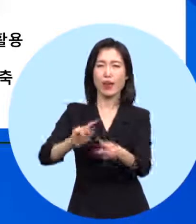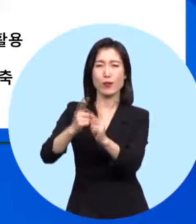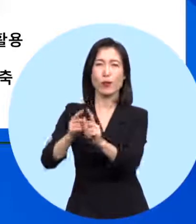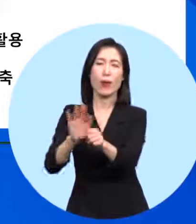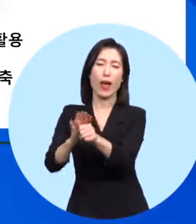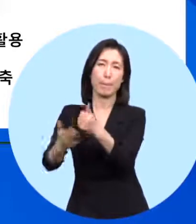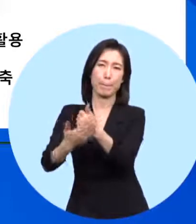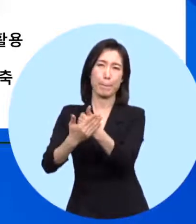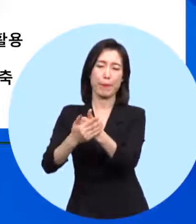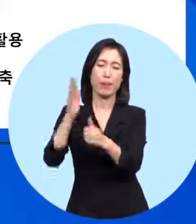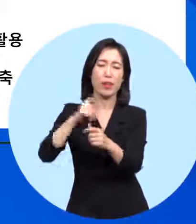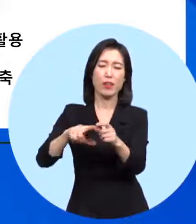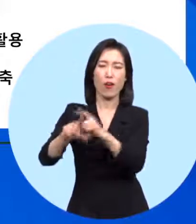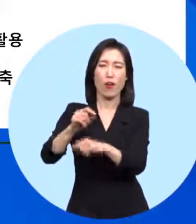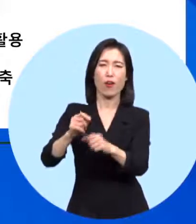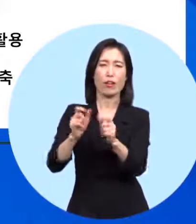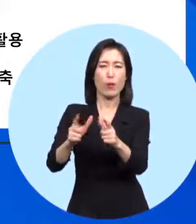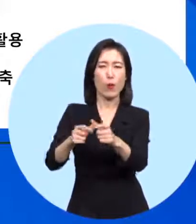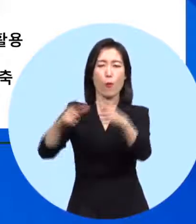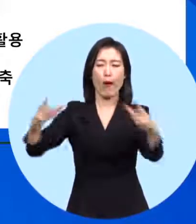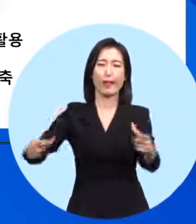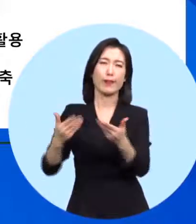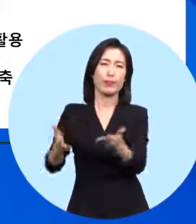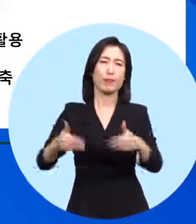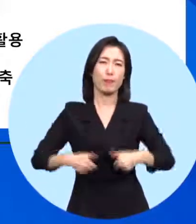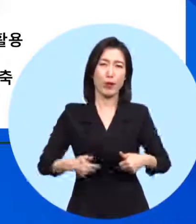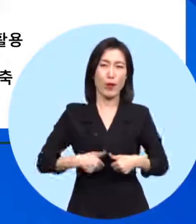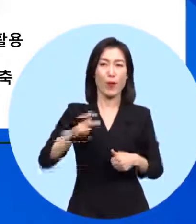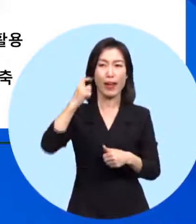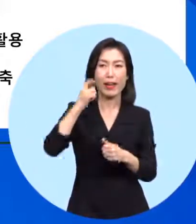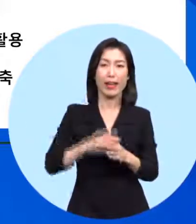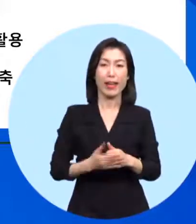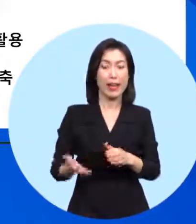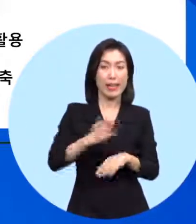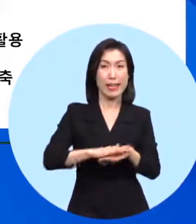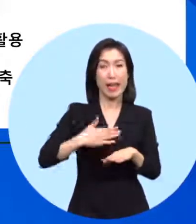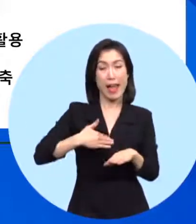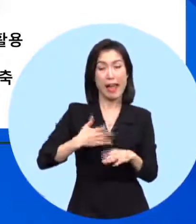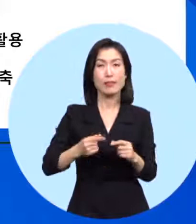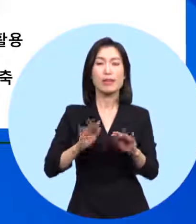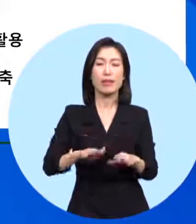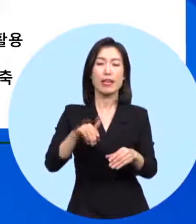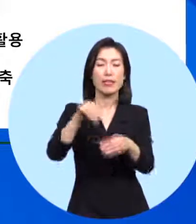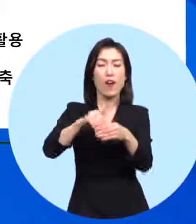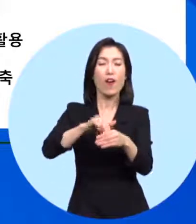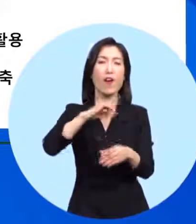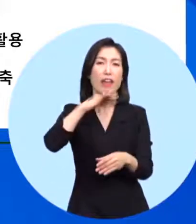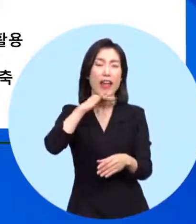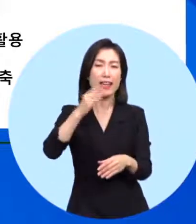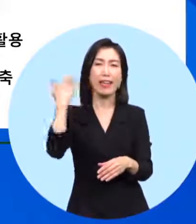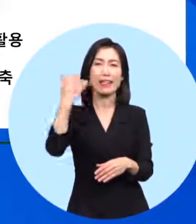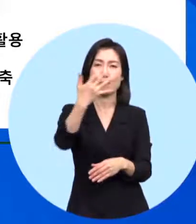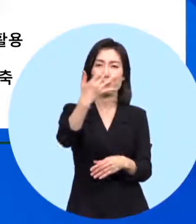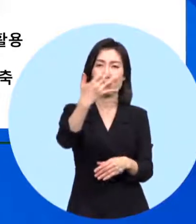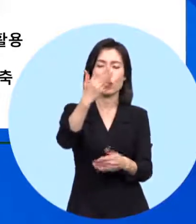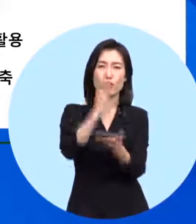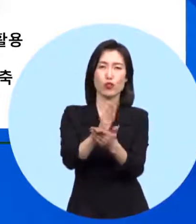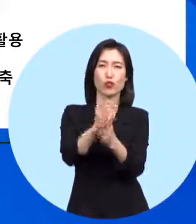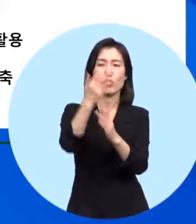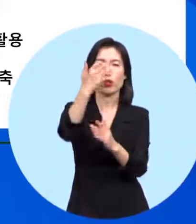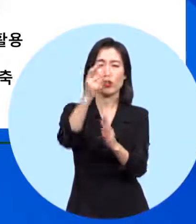특히 확대되어야 되겠다 하는 말씀을 드립니다. 뭐 여러분도 이미 잘 아시다시피 지금 선거 연령이 19세에서 18세로